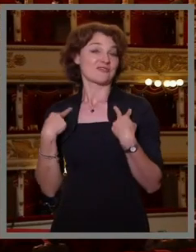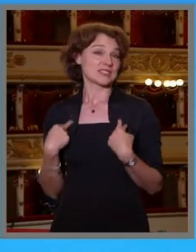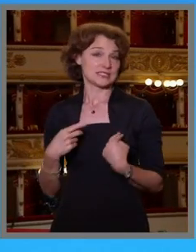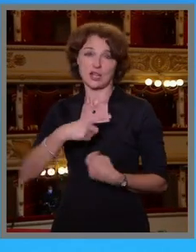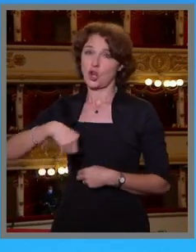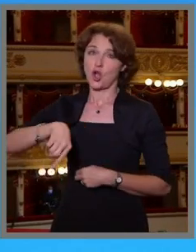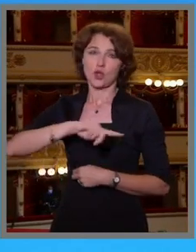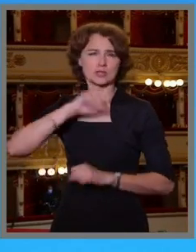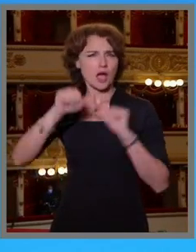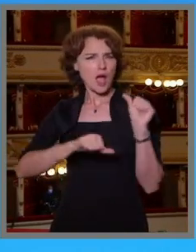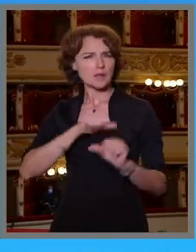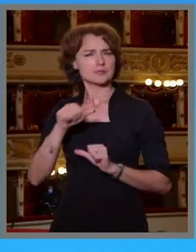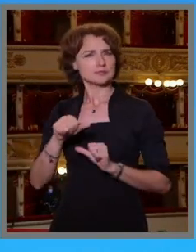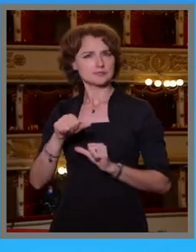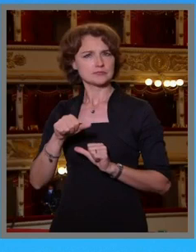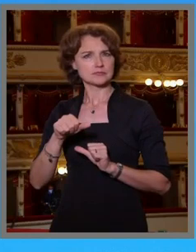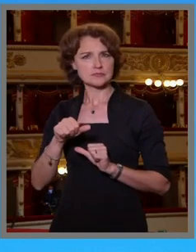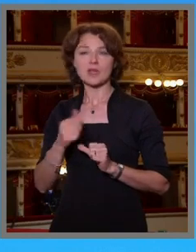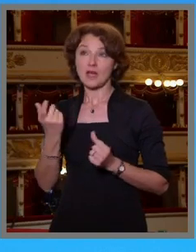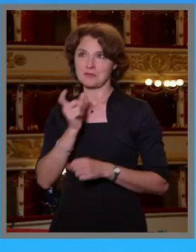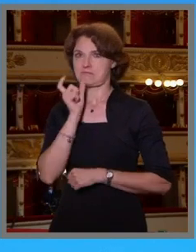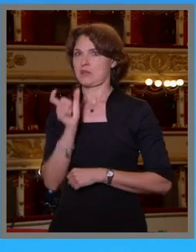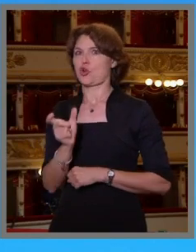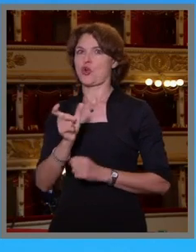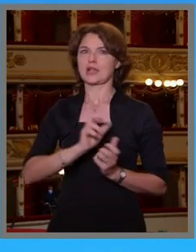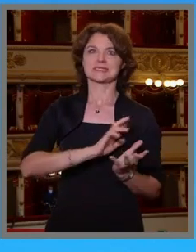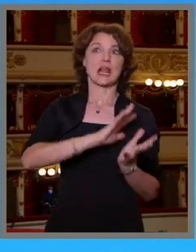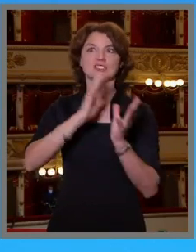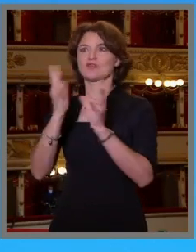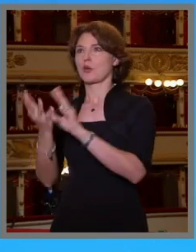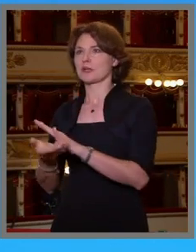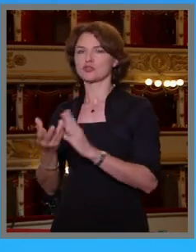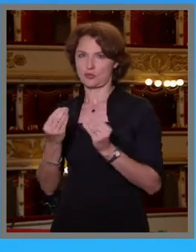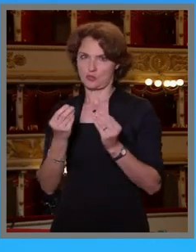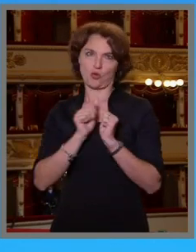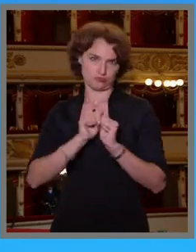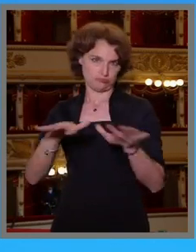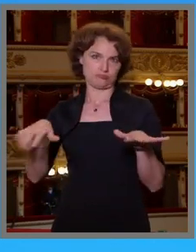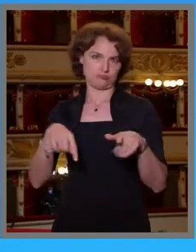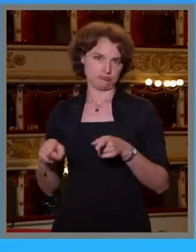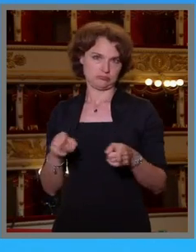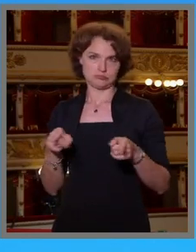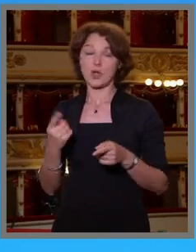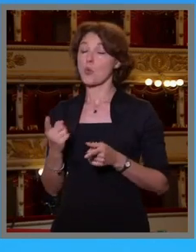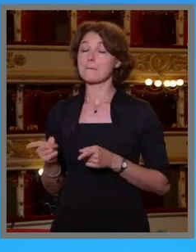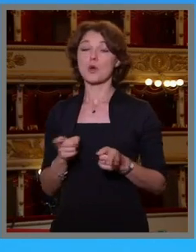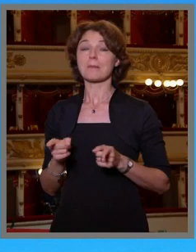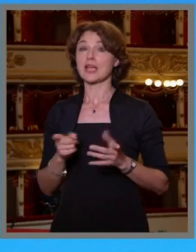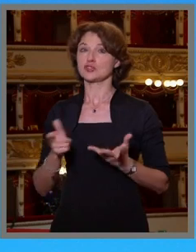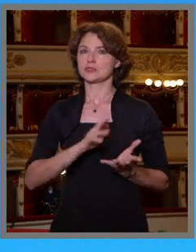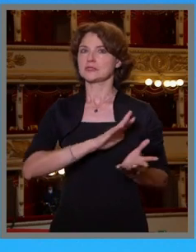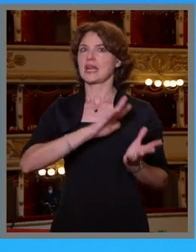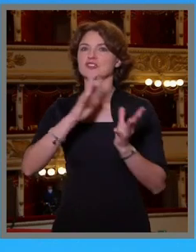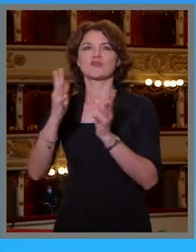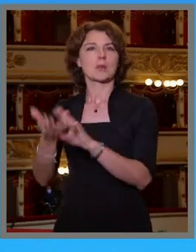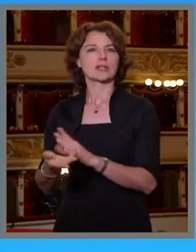trasformazione una delle parole più usate in questa fase ecco in questo grande momento di trasformazione della